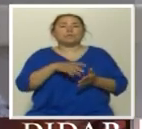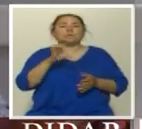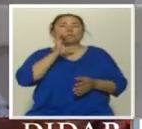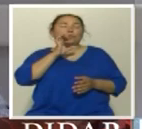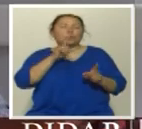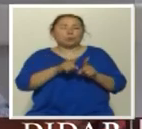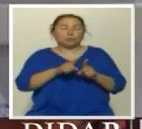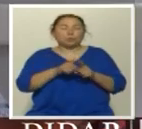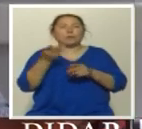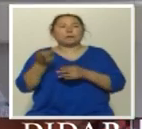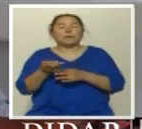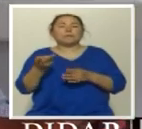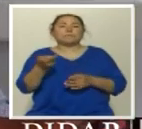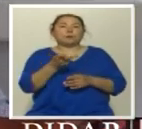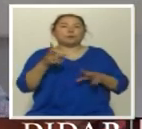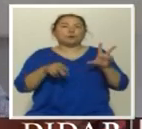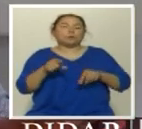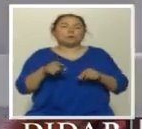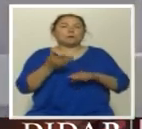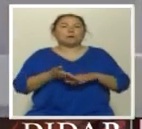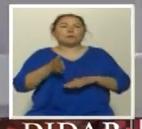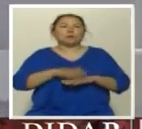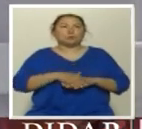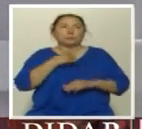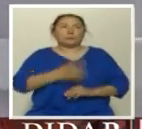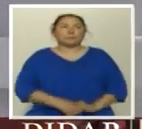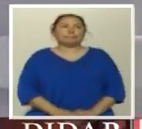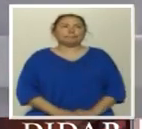свекор. Состояние обоих оценивается врачами как критическое.